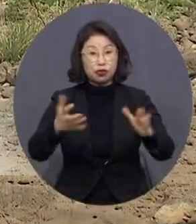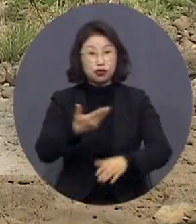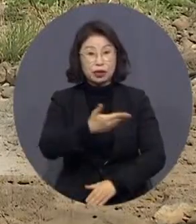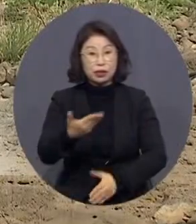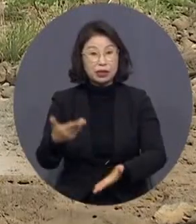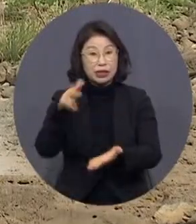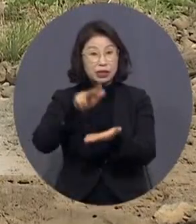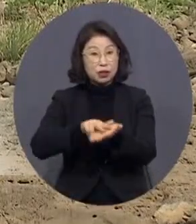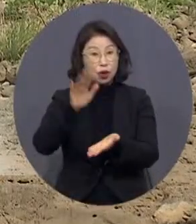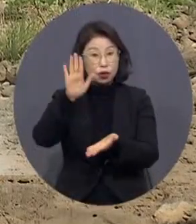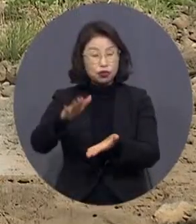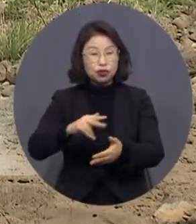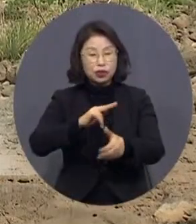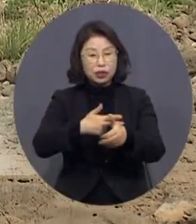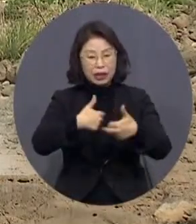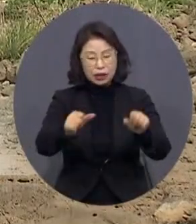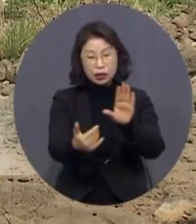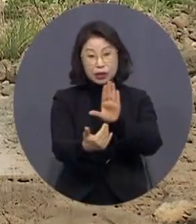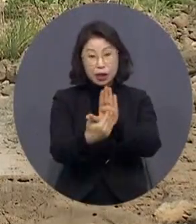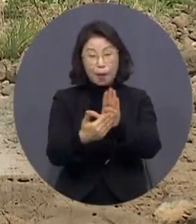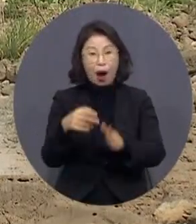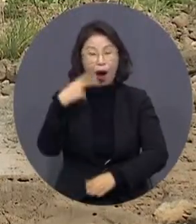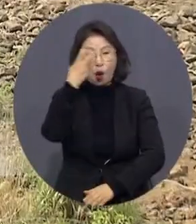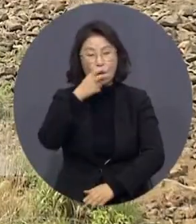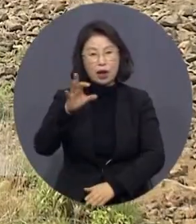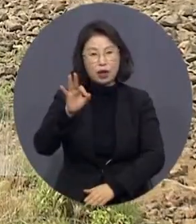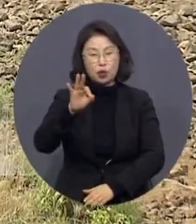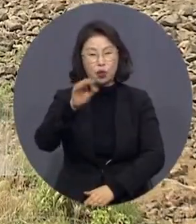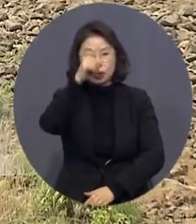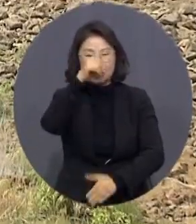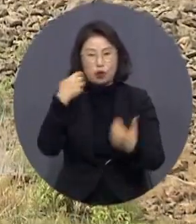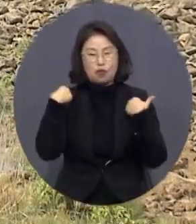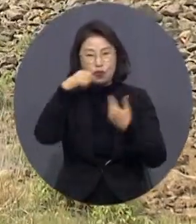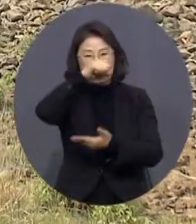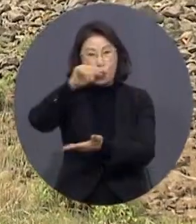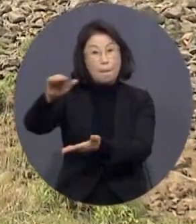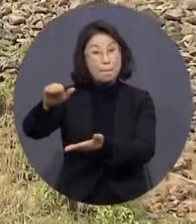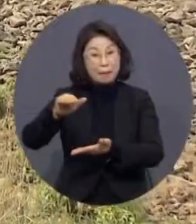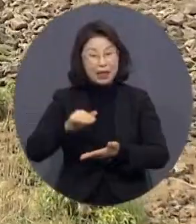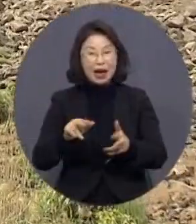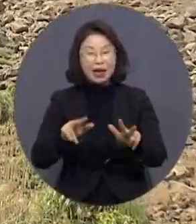하천으로 지정되면 재해 예방과 유지 관리 예산을 정부가 지원하고